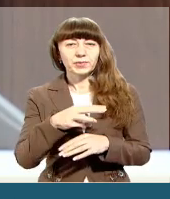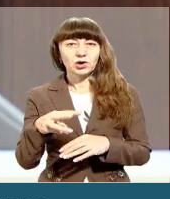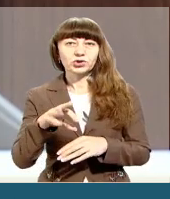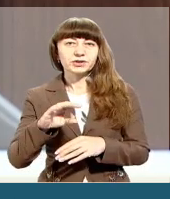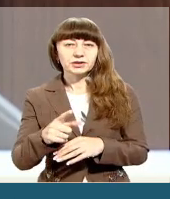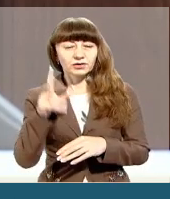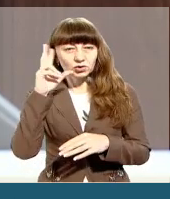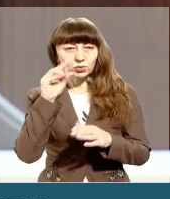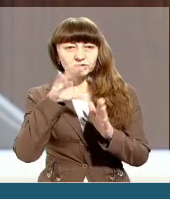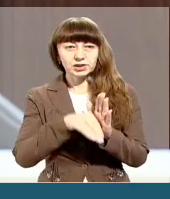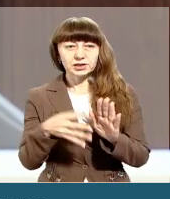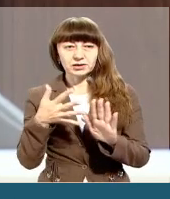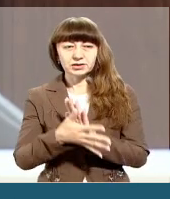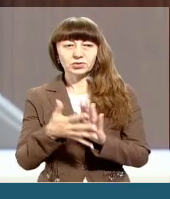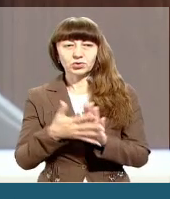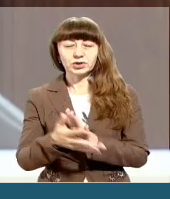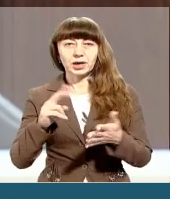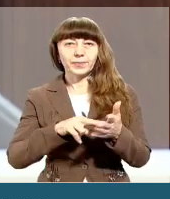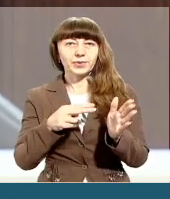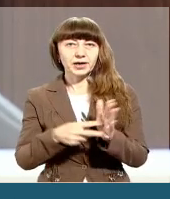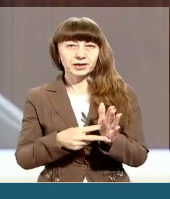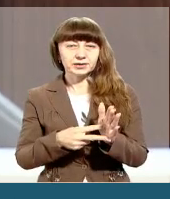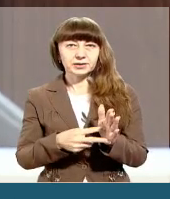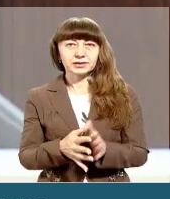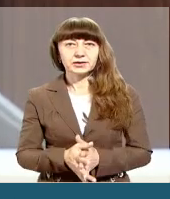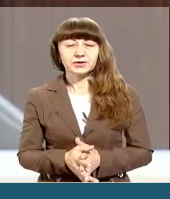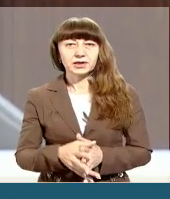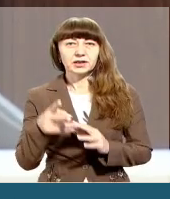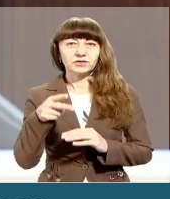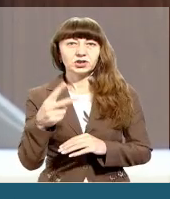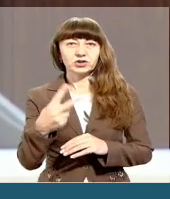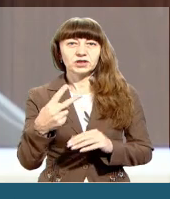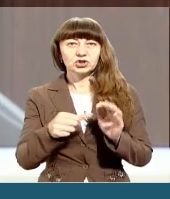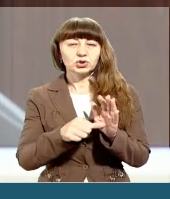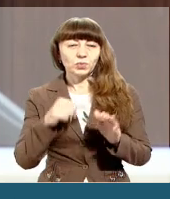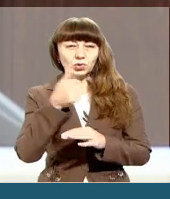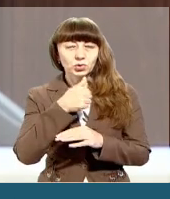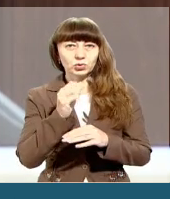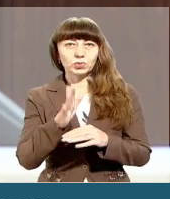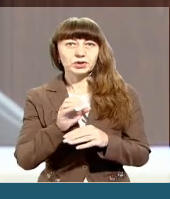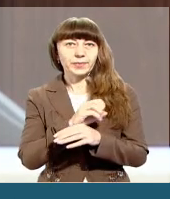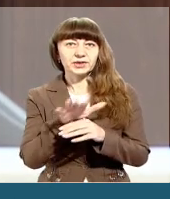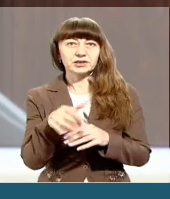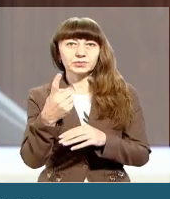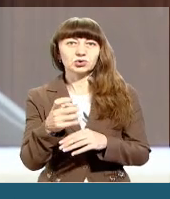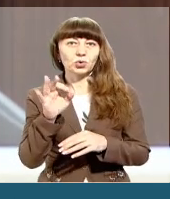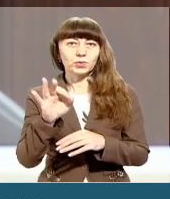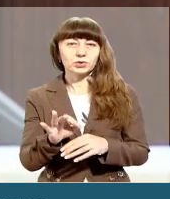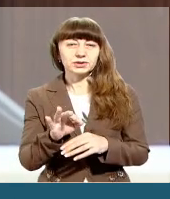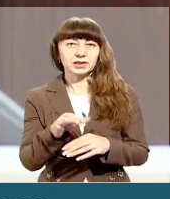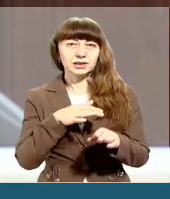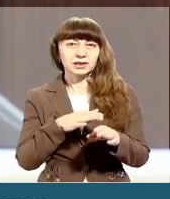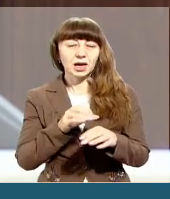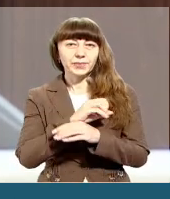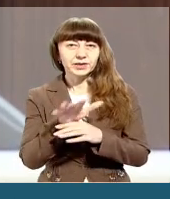2026 жылдың соңына дейін 4G стандартына сәйкес сапалы мобильді интернетпен қамту 100% жеткізіледі. Бұл көрсеткішке